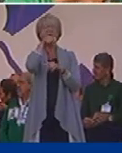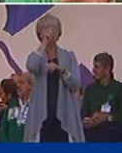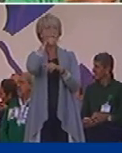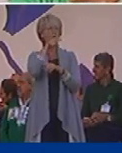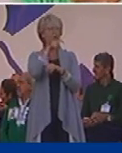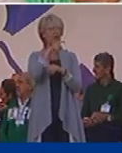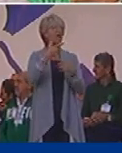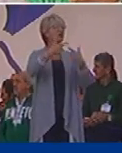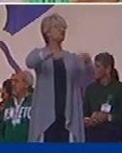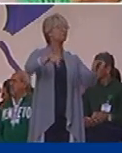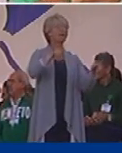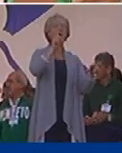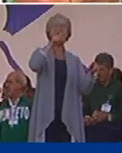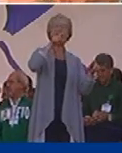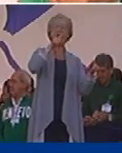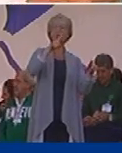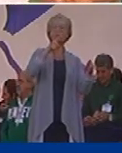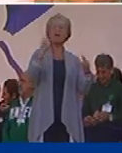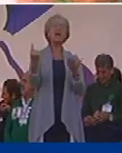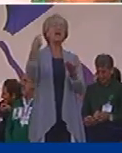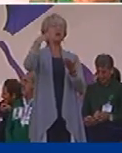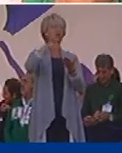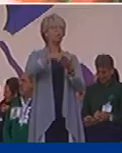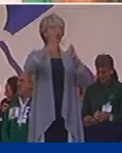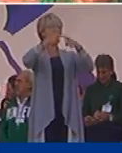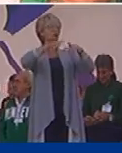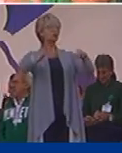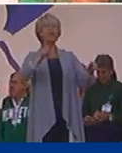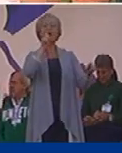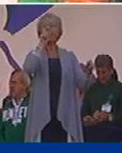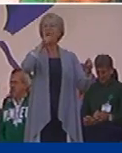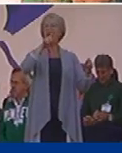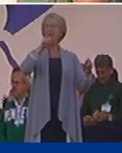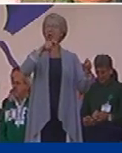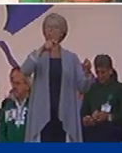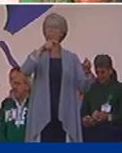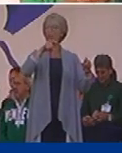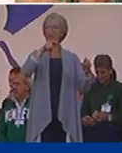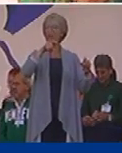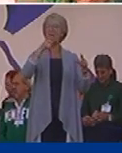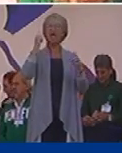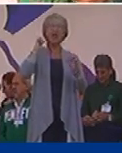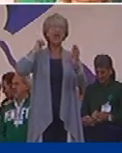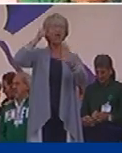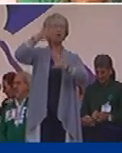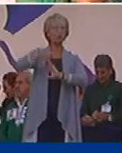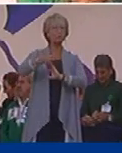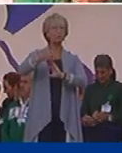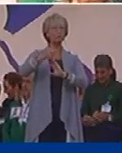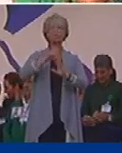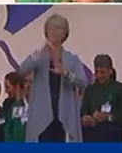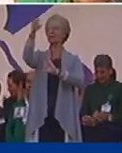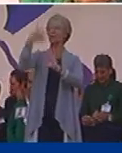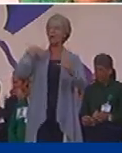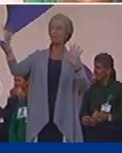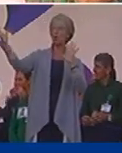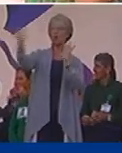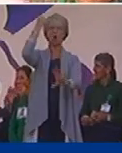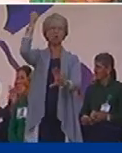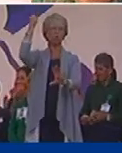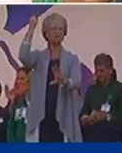città dell'Aquila che tornerà a essere la città dell'Aquila e che l'anno prossimo andremo a conquistare